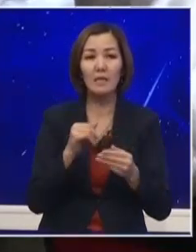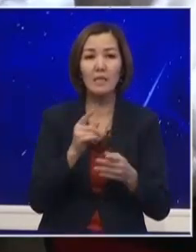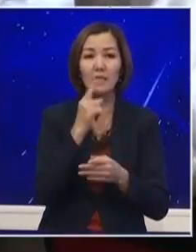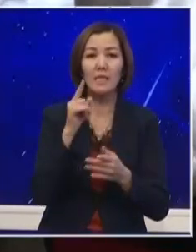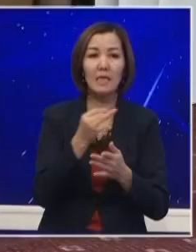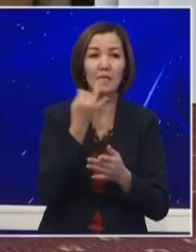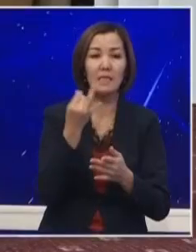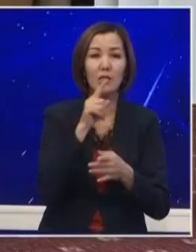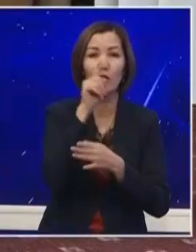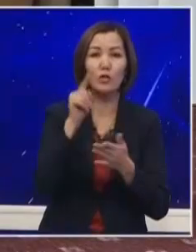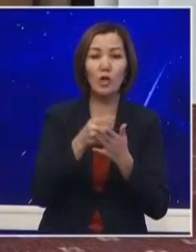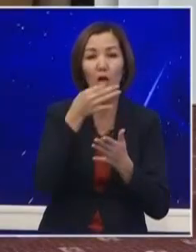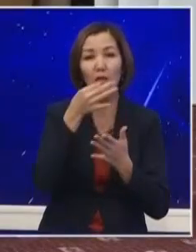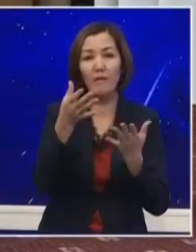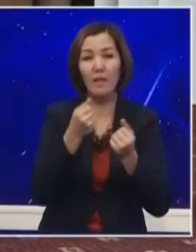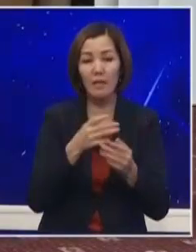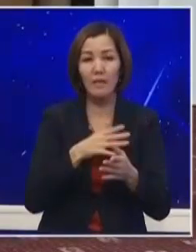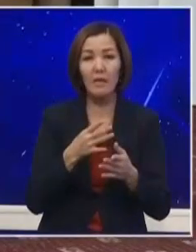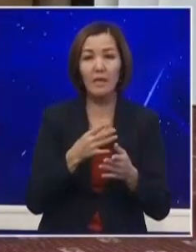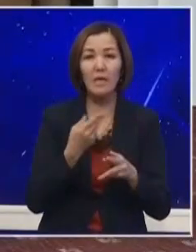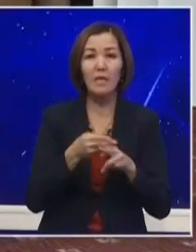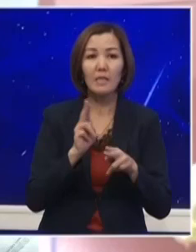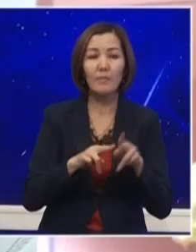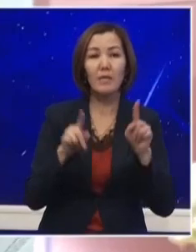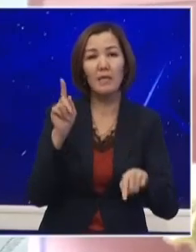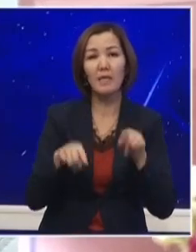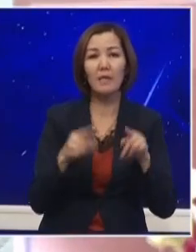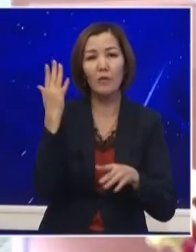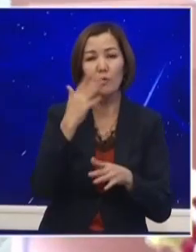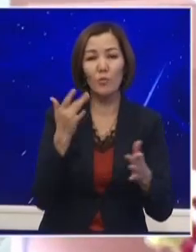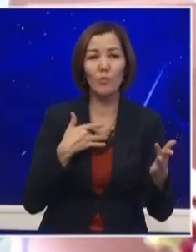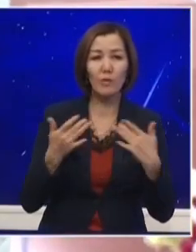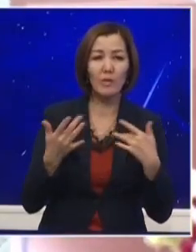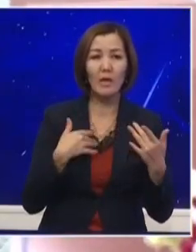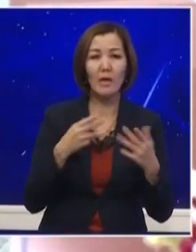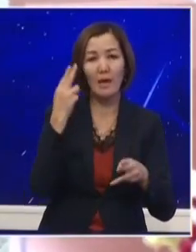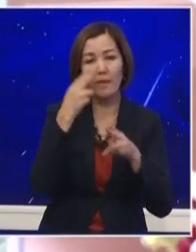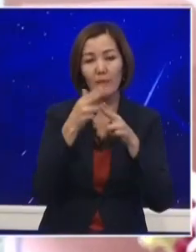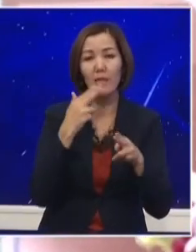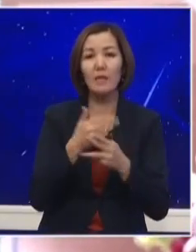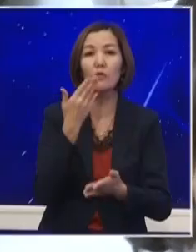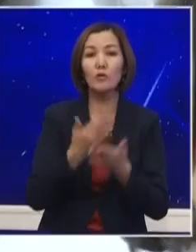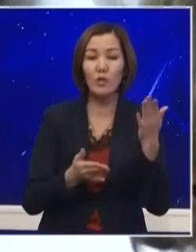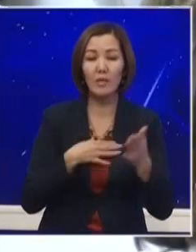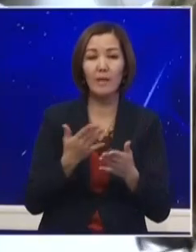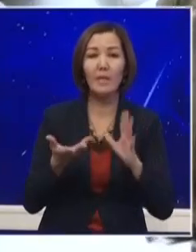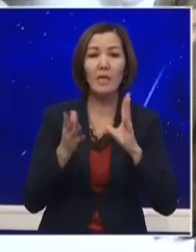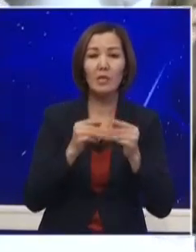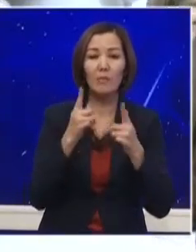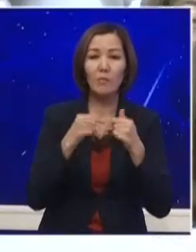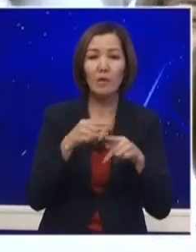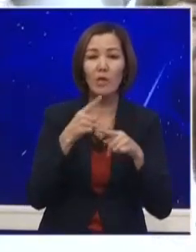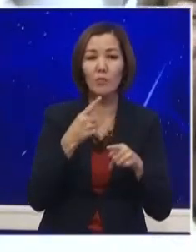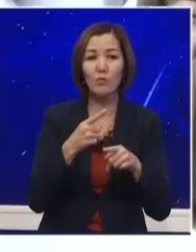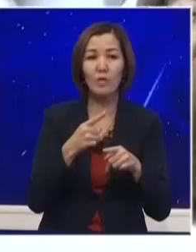қызықтырған сұрақтарын қойып, тұшымды жауаптарын алды. Тіпті арасында киноға түсем дегендері ағап келерінен жол сұрап, ақылдарын тыңдады. Жалпы ұйымдастырушылардың айтуынша,